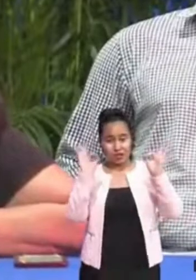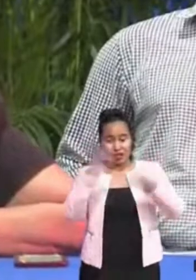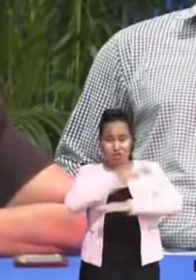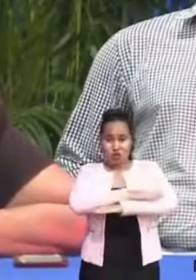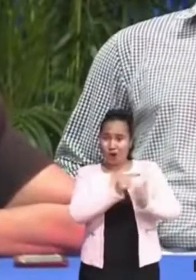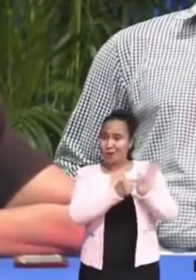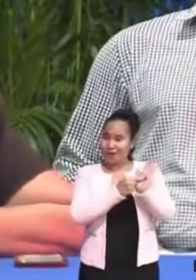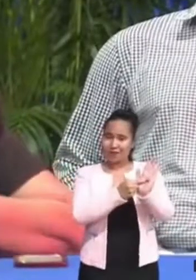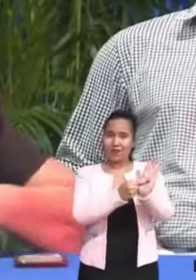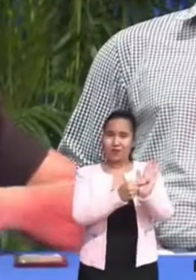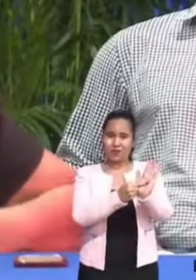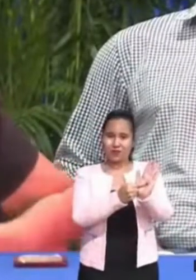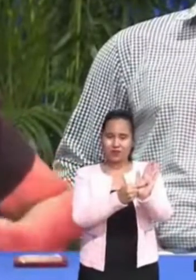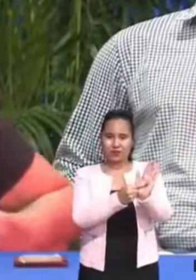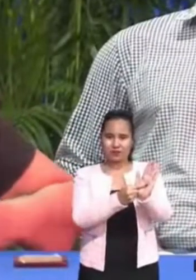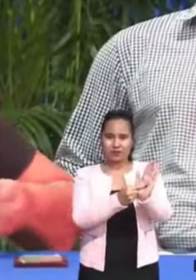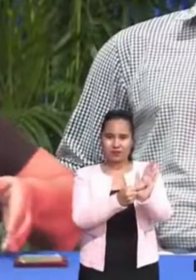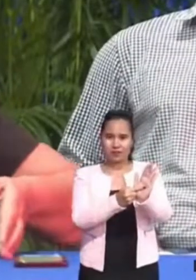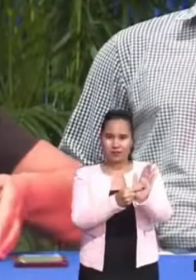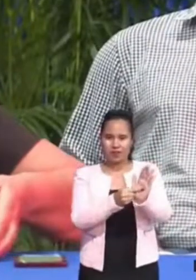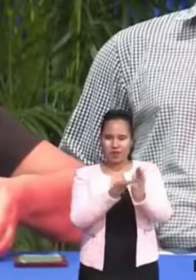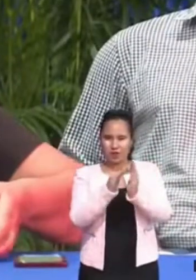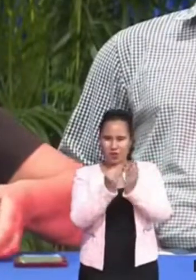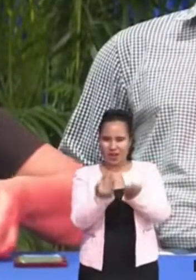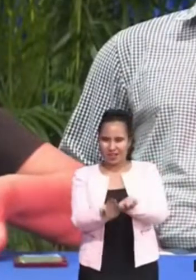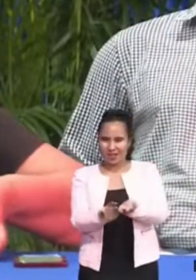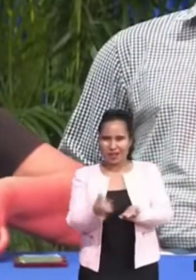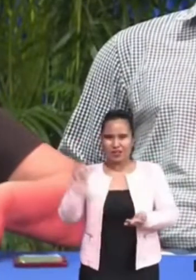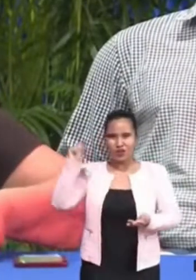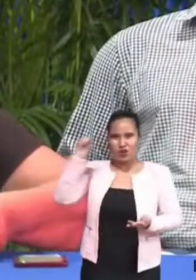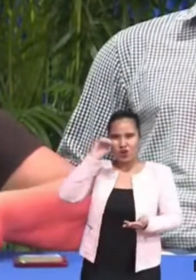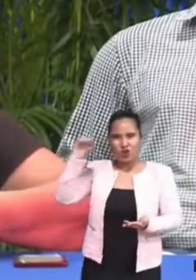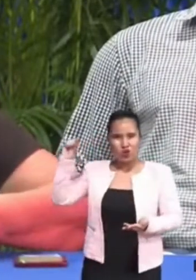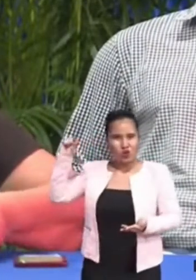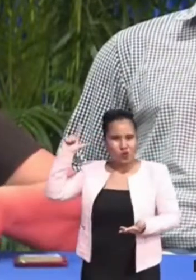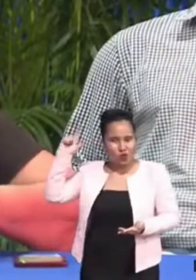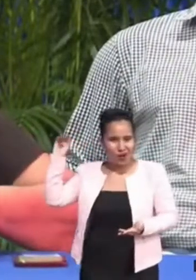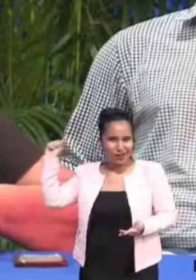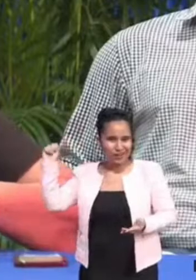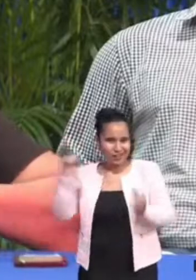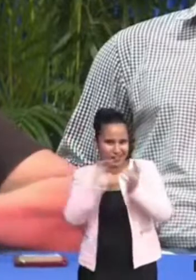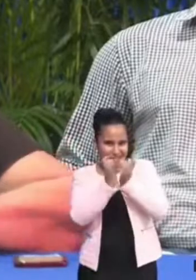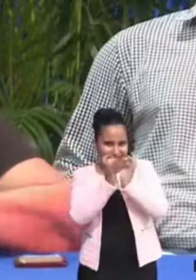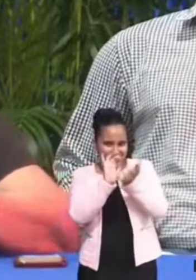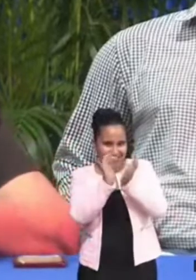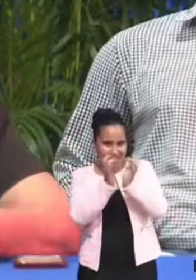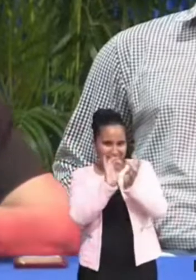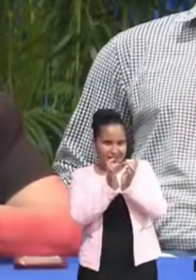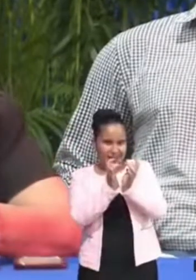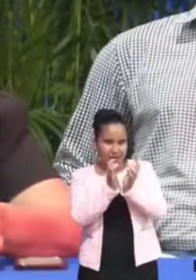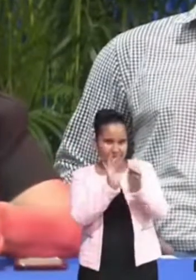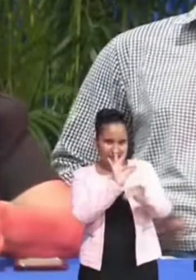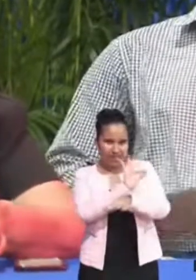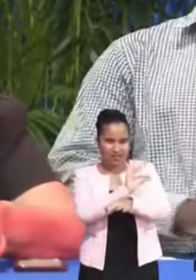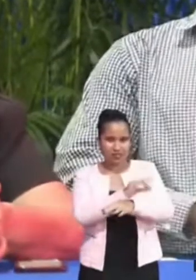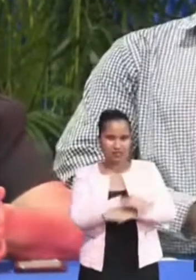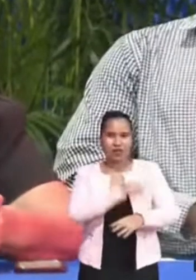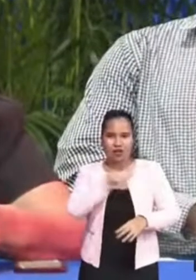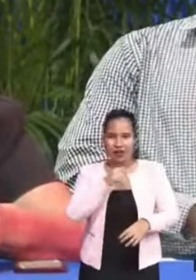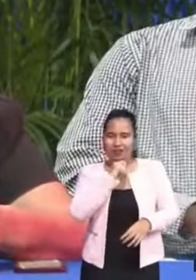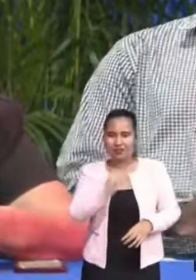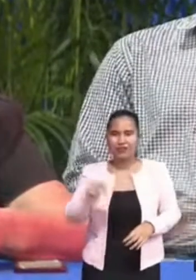met Google Classroom. Wij hebben op advies van UNESCO